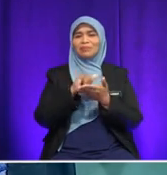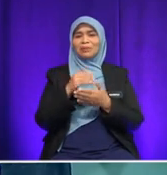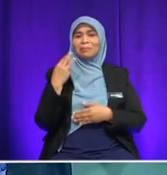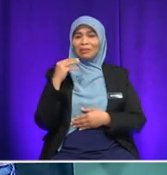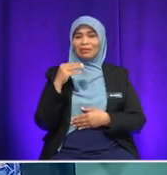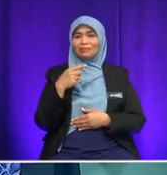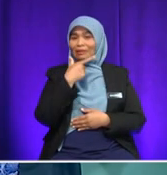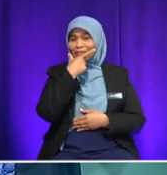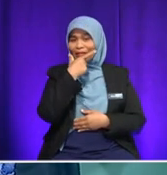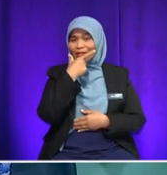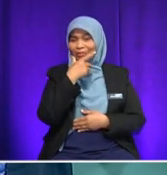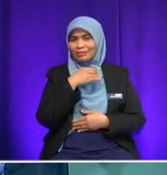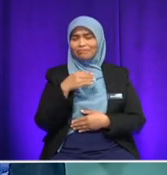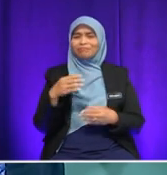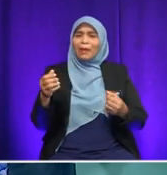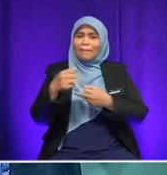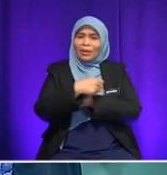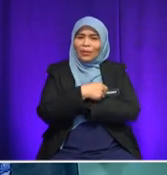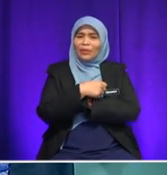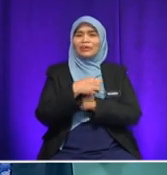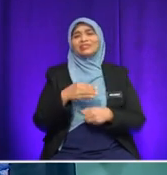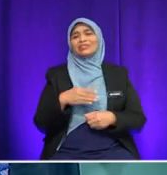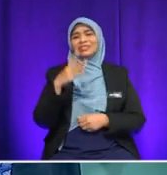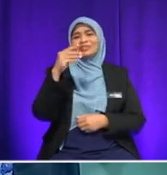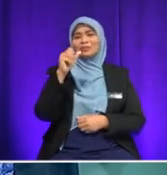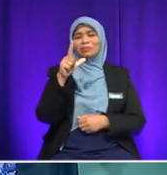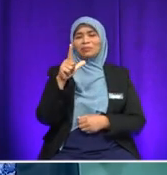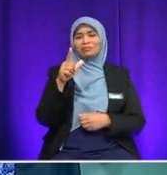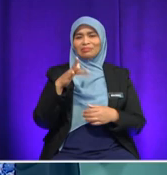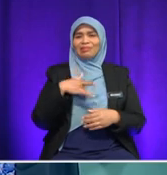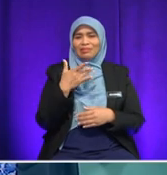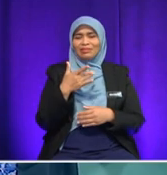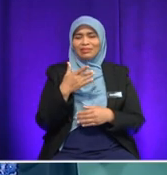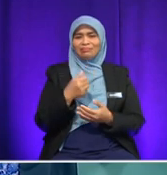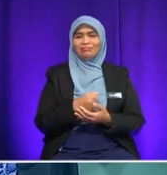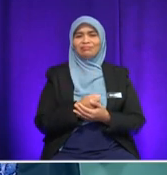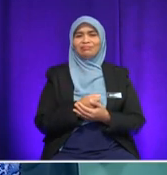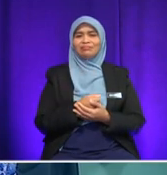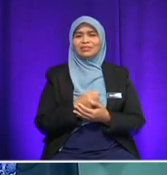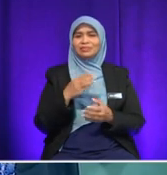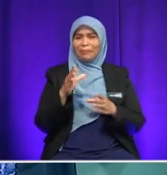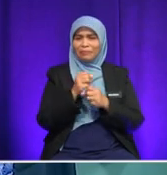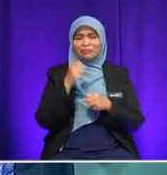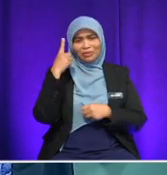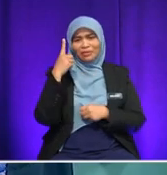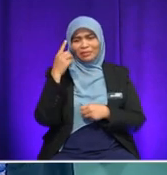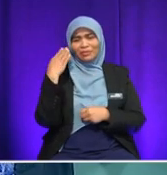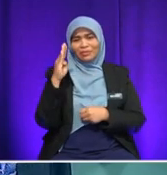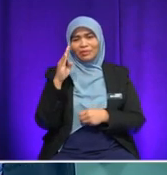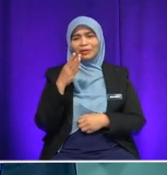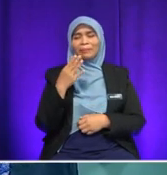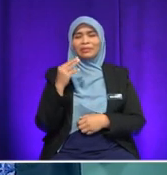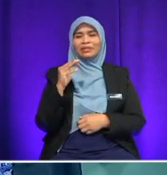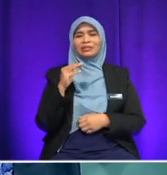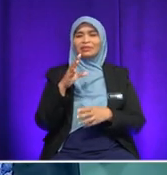dan saling berpelukan dengan Dol-Dol sekali berpelukan. Sebab Dol dapat faham bahawa mereka dapat menilainya